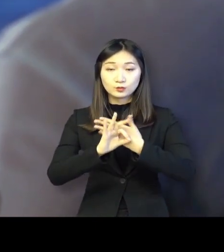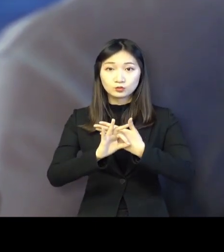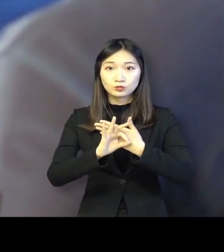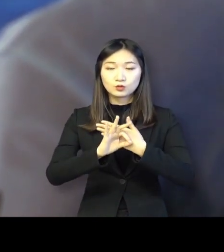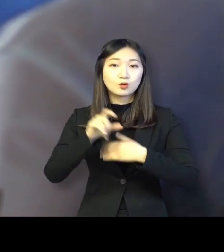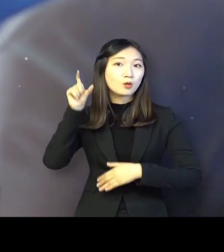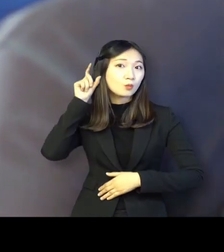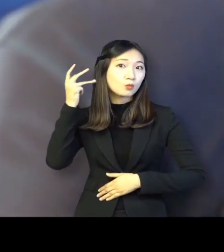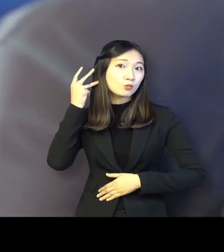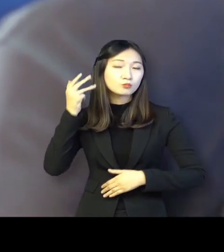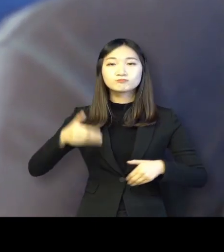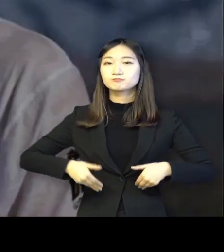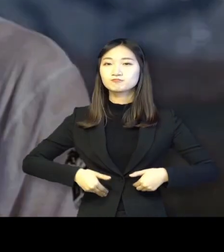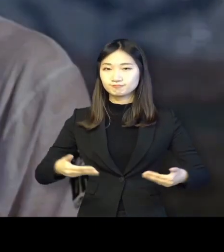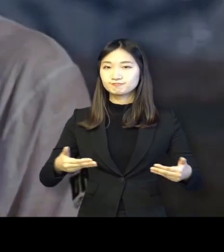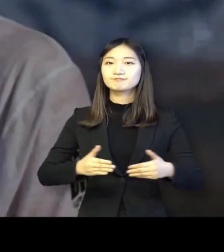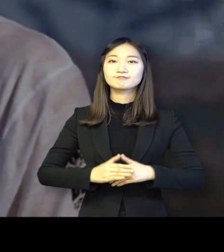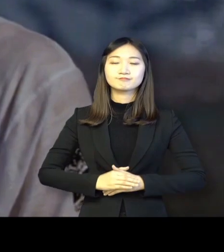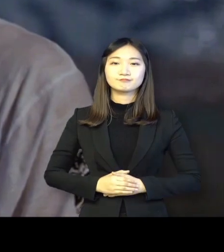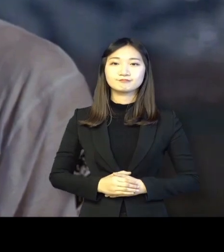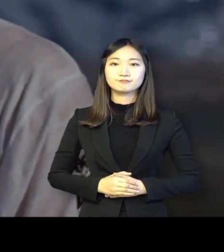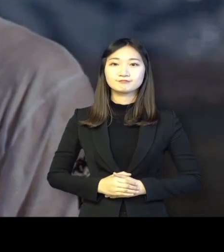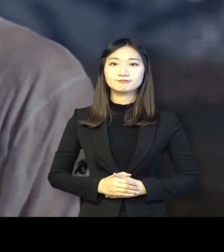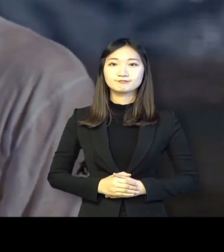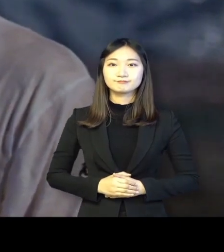보장구 착용이 필요 없게 되는 것이지요.